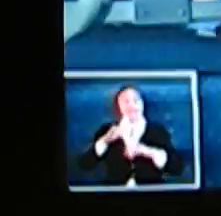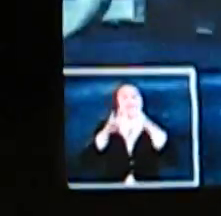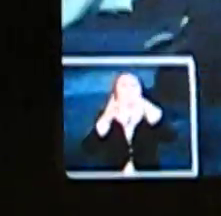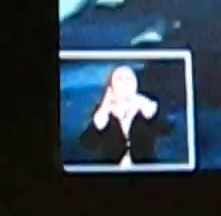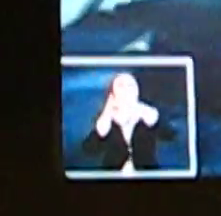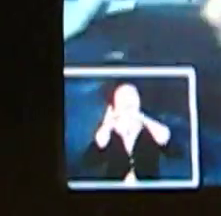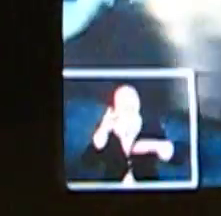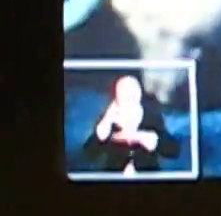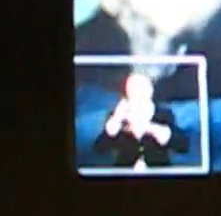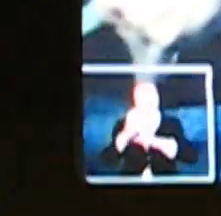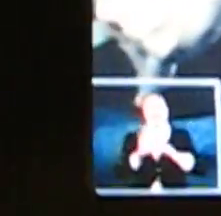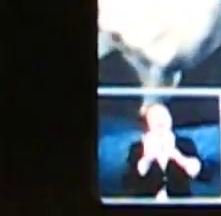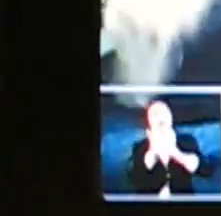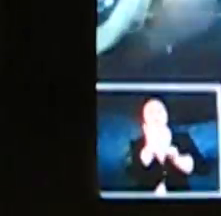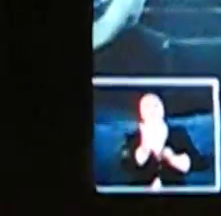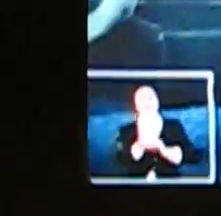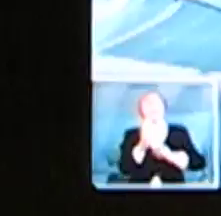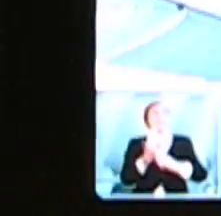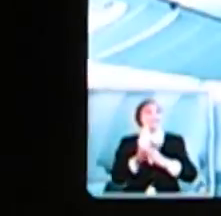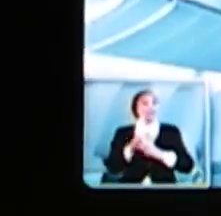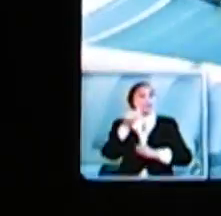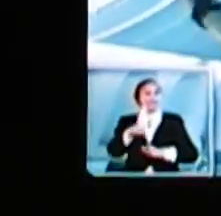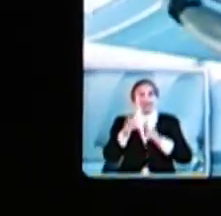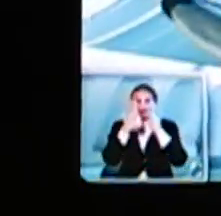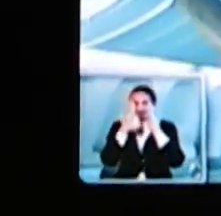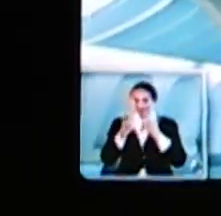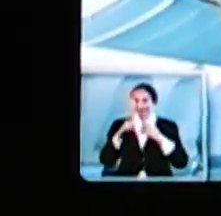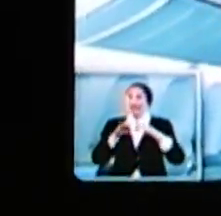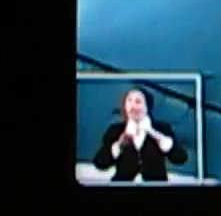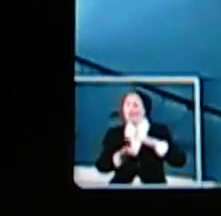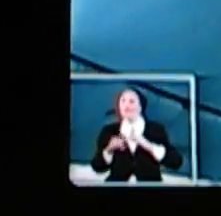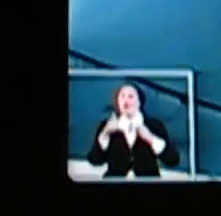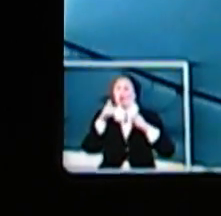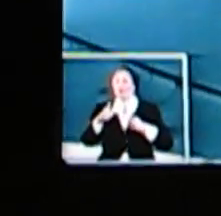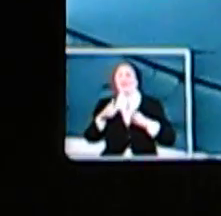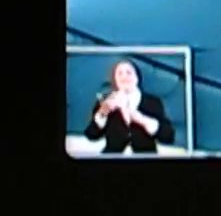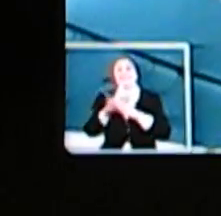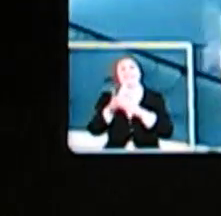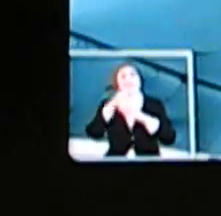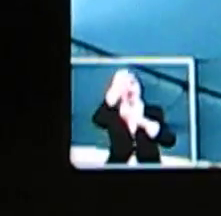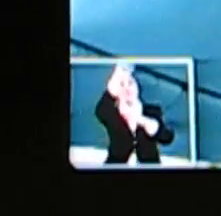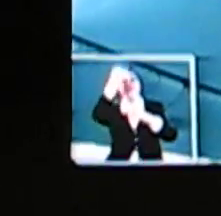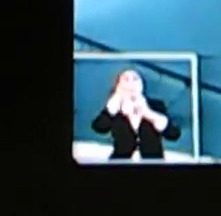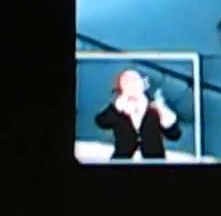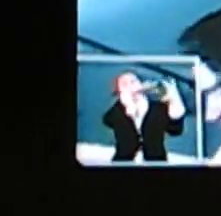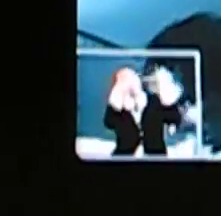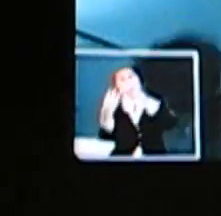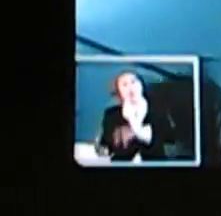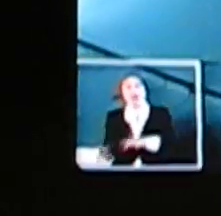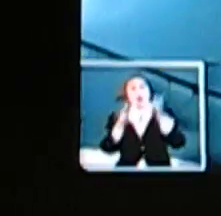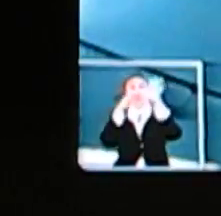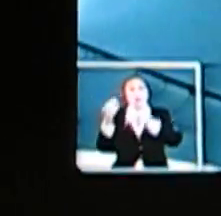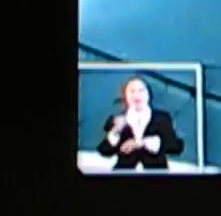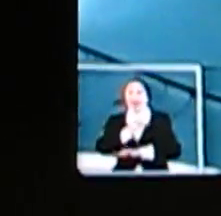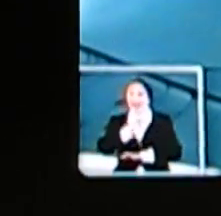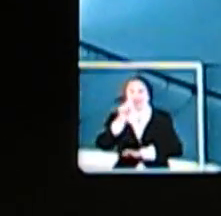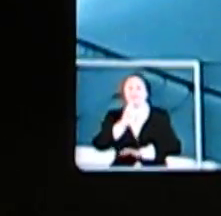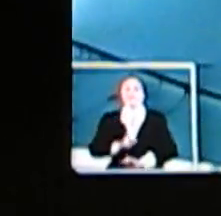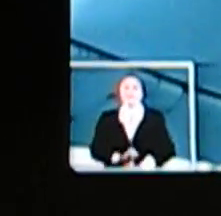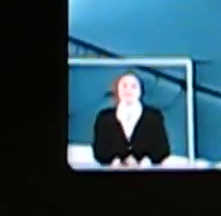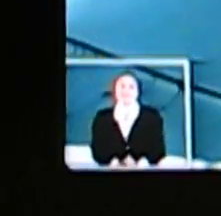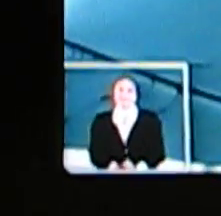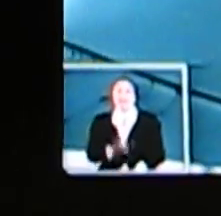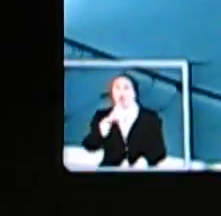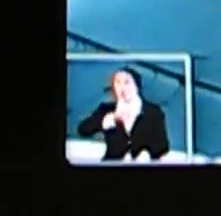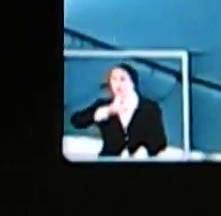أو أسفل المقعد الذي أمامكم، مع التأكد من وضعها بطريقة سليمة حتى لا تسقط أثناء فتح